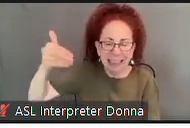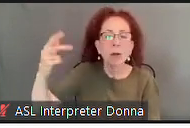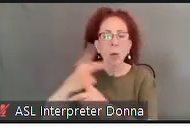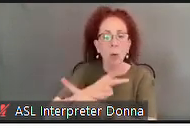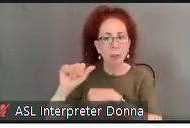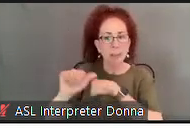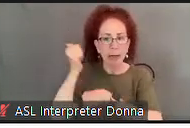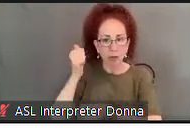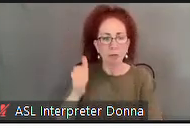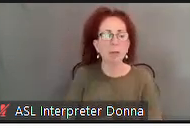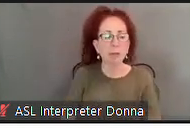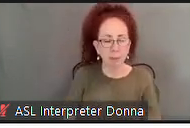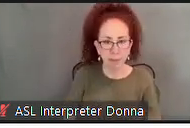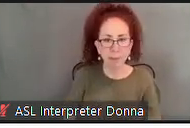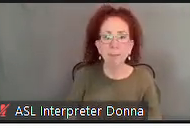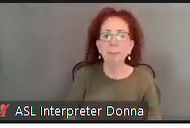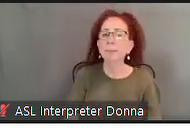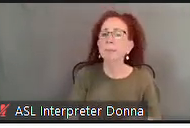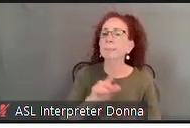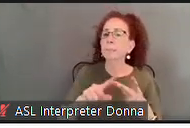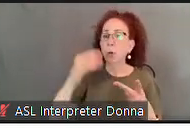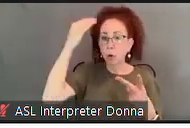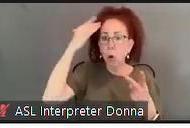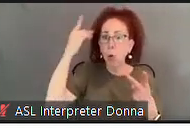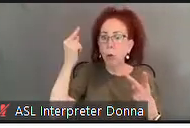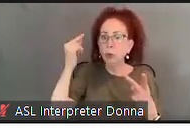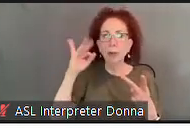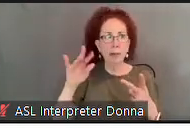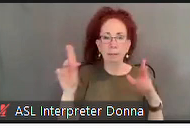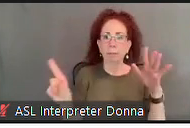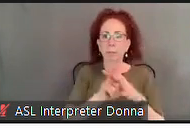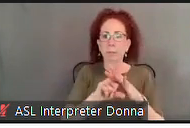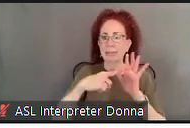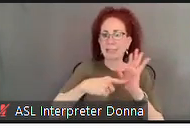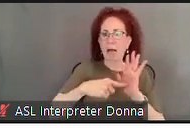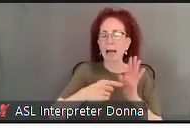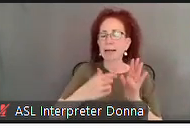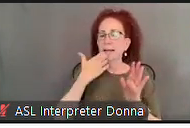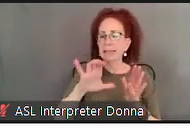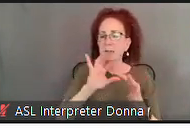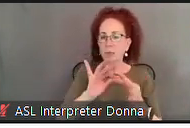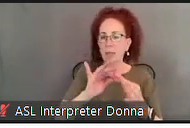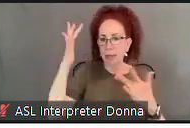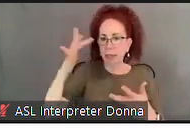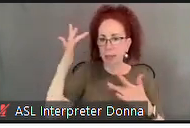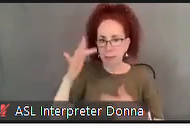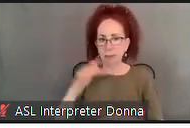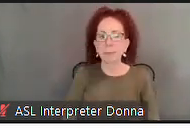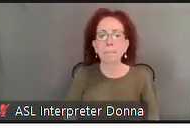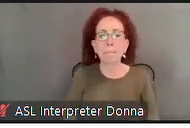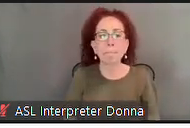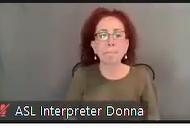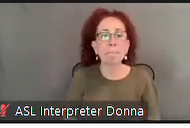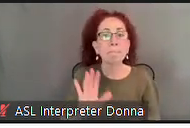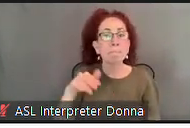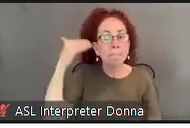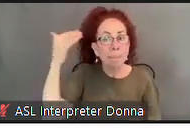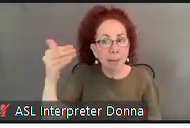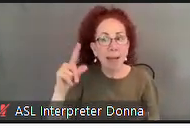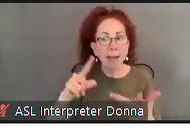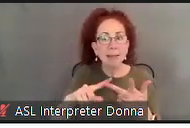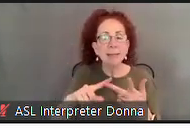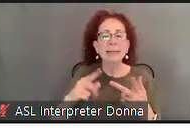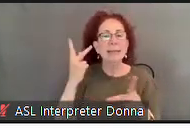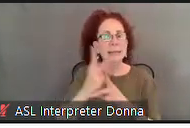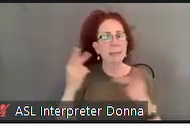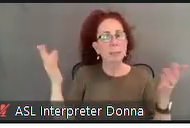在我们当地新闻呢，我们会公布天气热的时候呢，是什么时候，那你就会知道要做